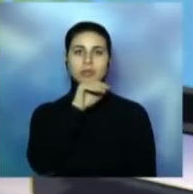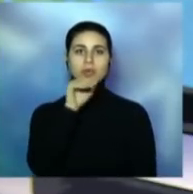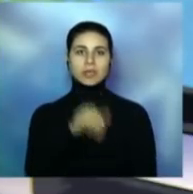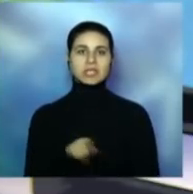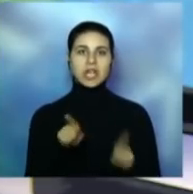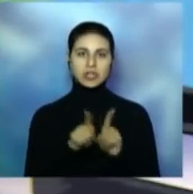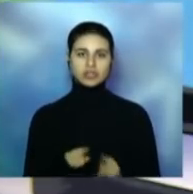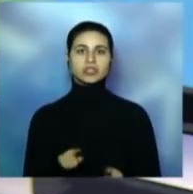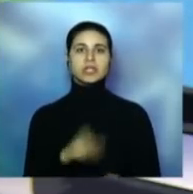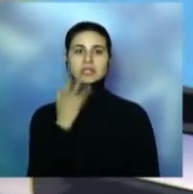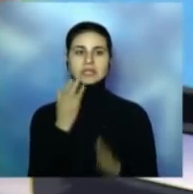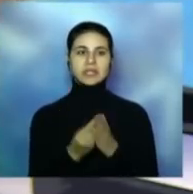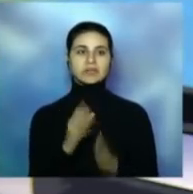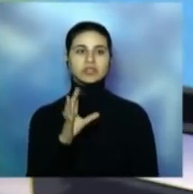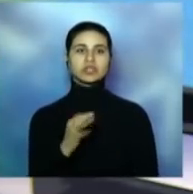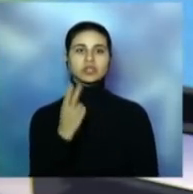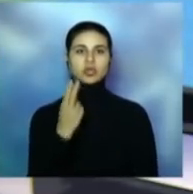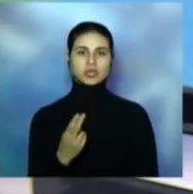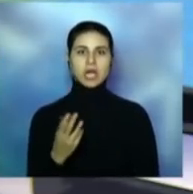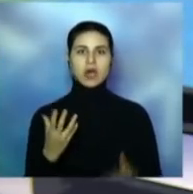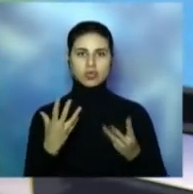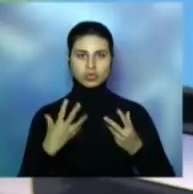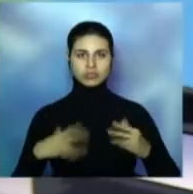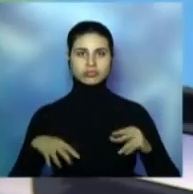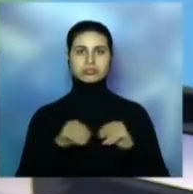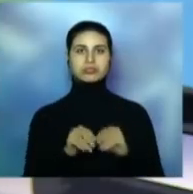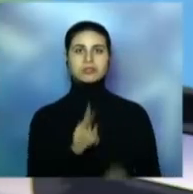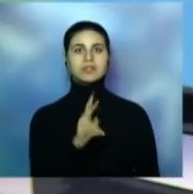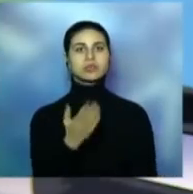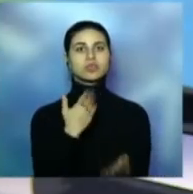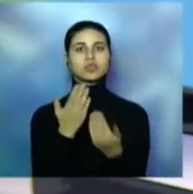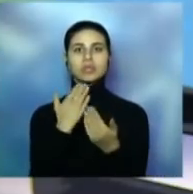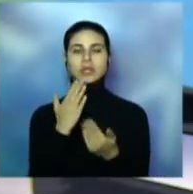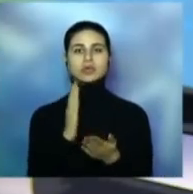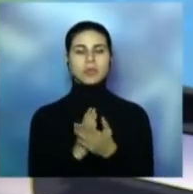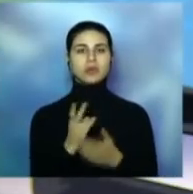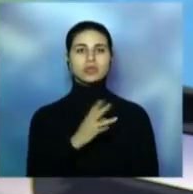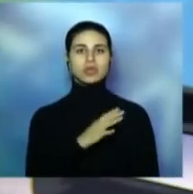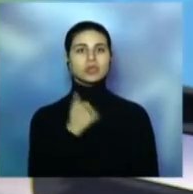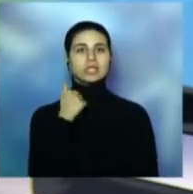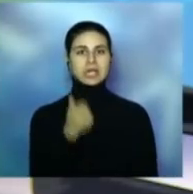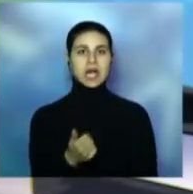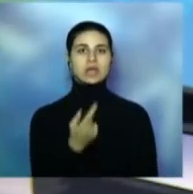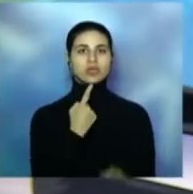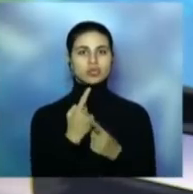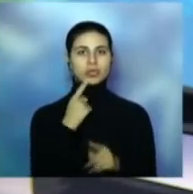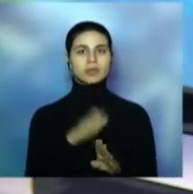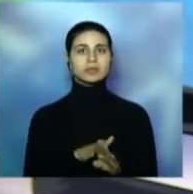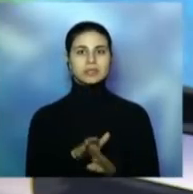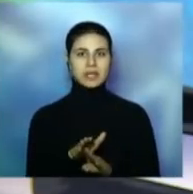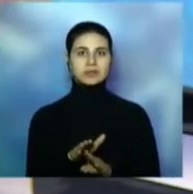პროფესიაშიც, თავისი სოციალური სხეულიც, ანუ სოციუმი, ვისთანაც ის ურთიერთობს, იყოს ჯანსაღი ურთიერთობებით